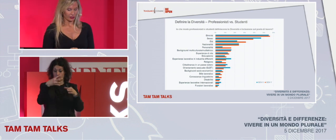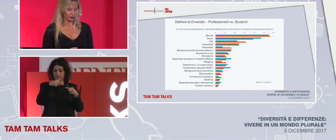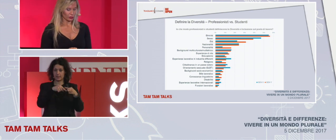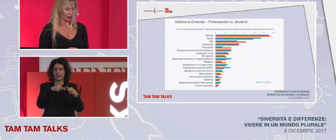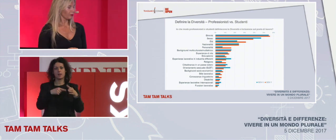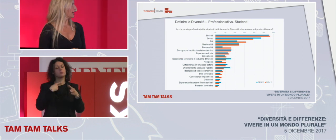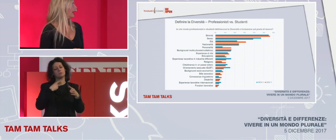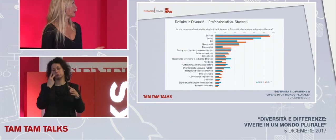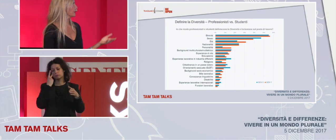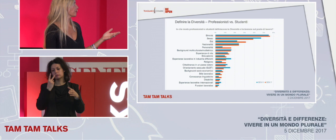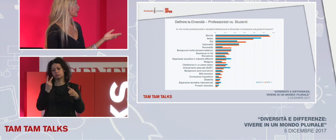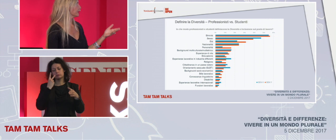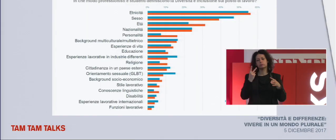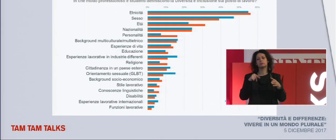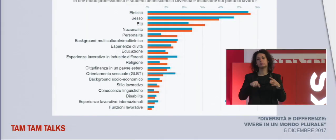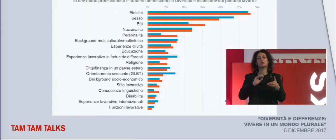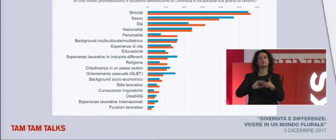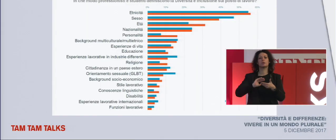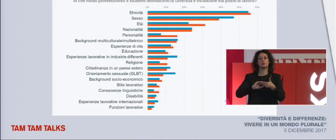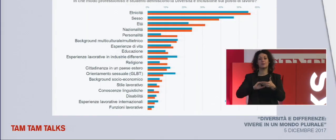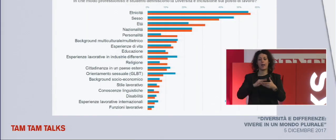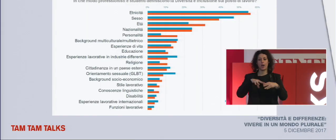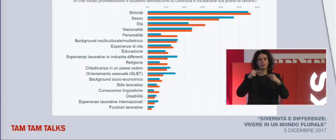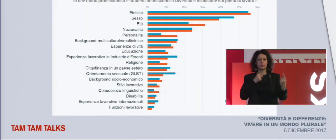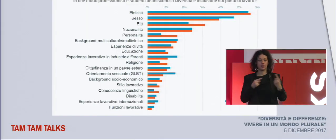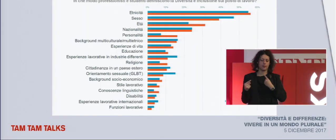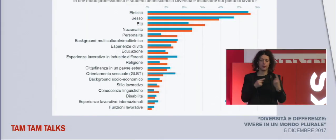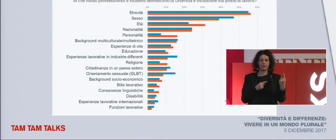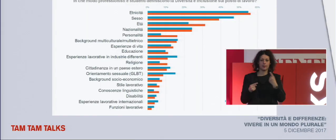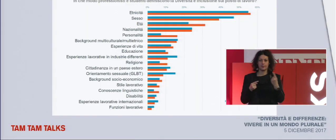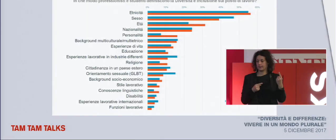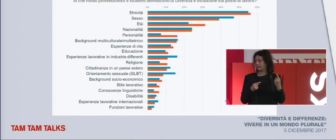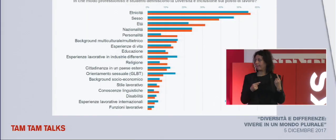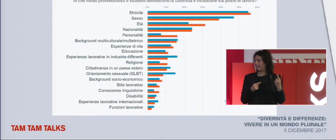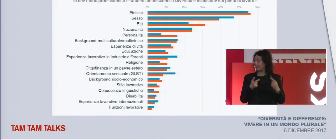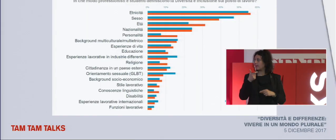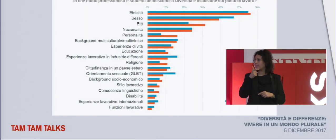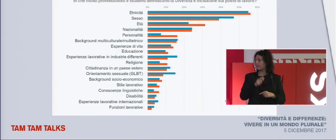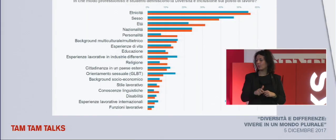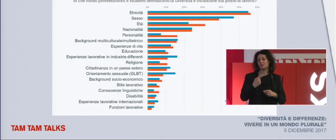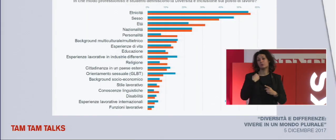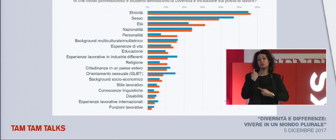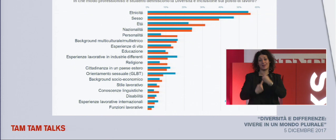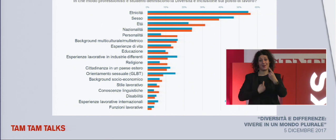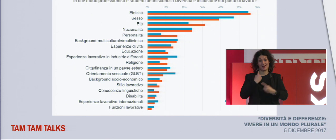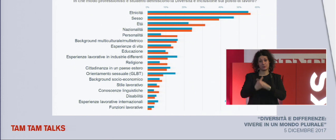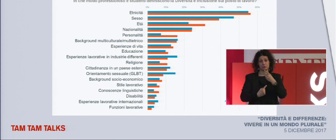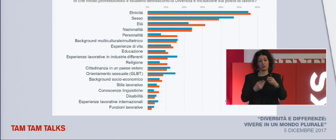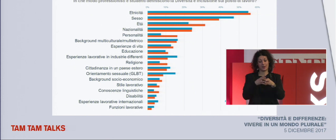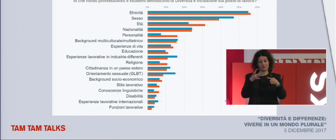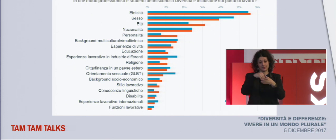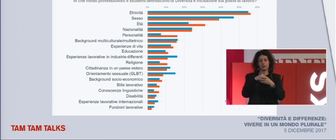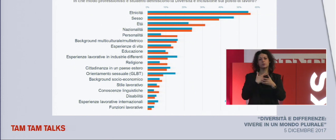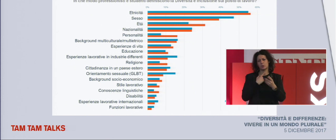discutere e parlare, perché infatti, questo multigenerazionale è un altro elemento, chiaramente, di diversity e inclusion.